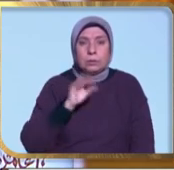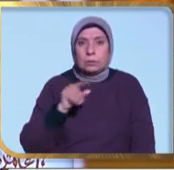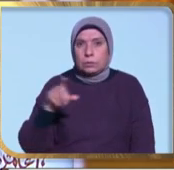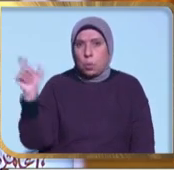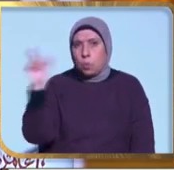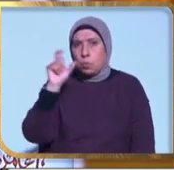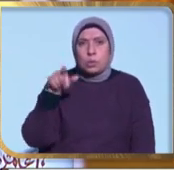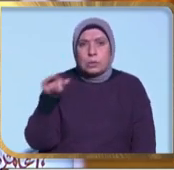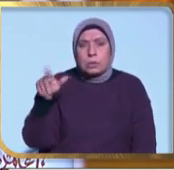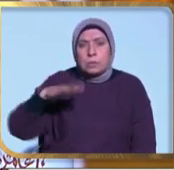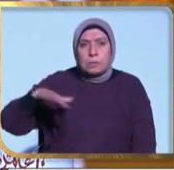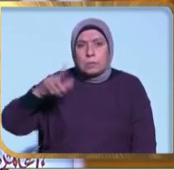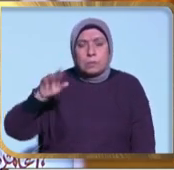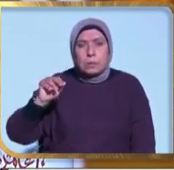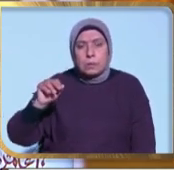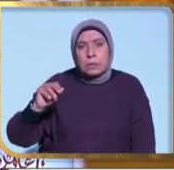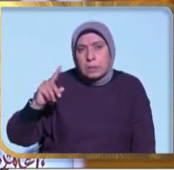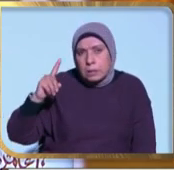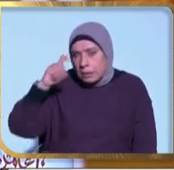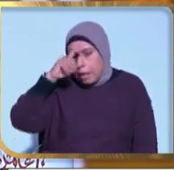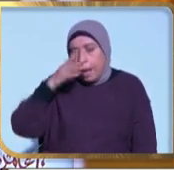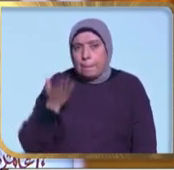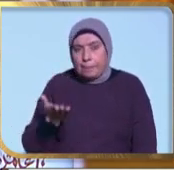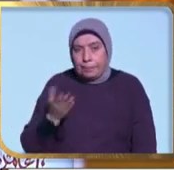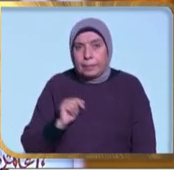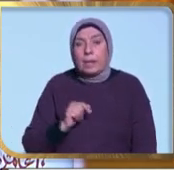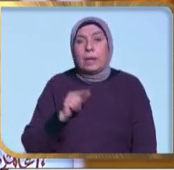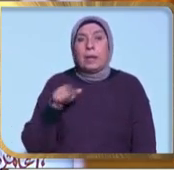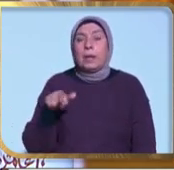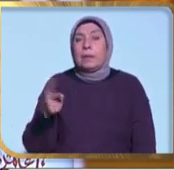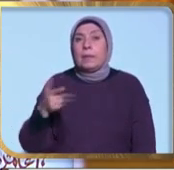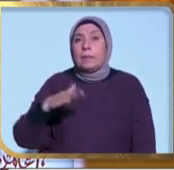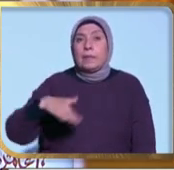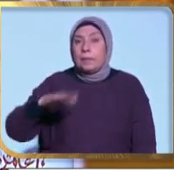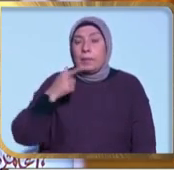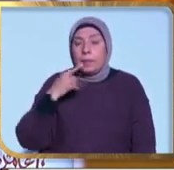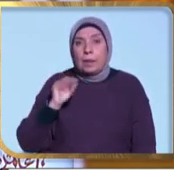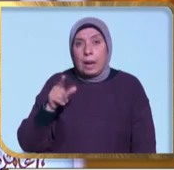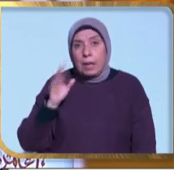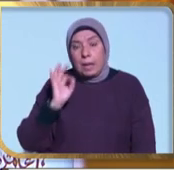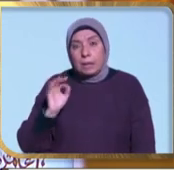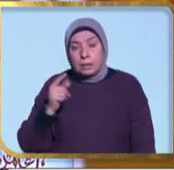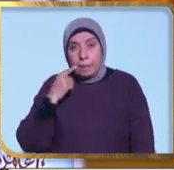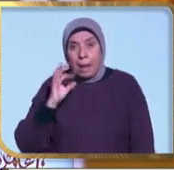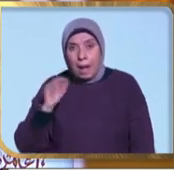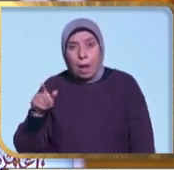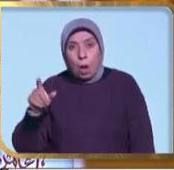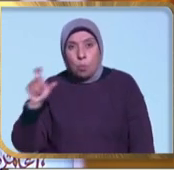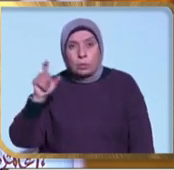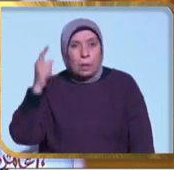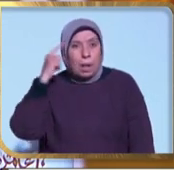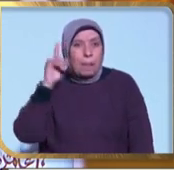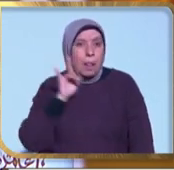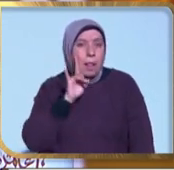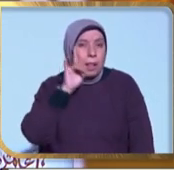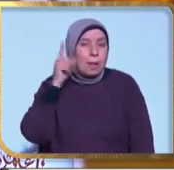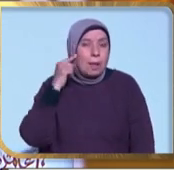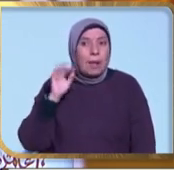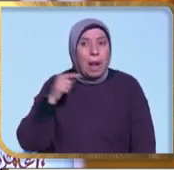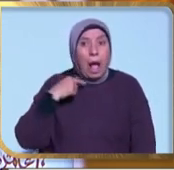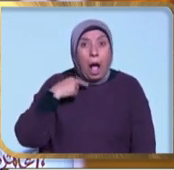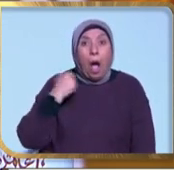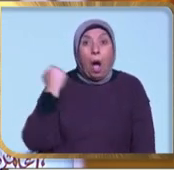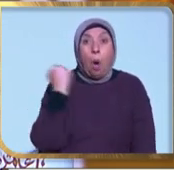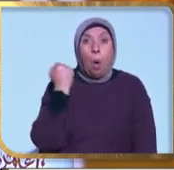له المسلمين فطبعا قال لك احنا لازم بقى كل واحد مننا يسند نفسه مع حد قوي فواحد منهم قال لي الثاني ايه اما انا